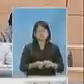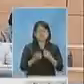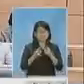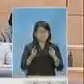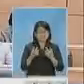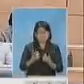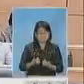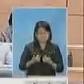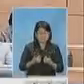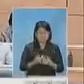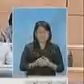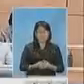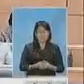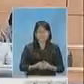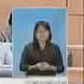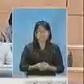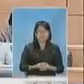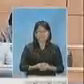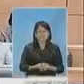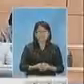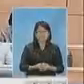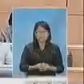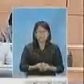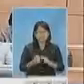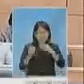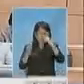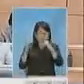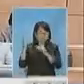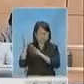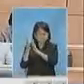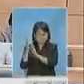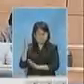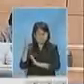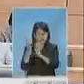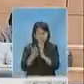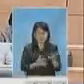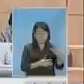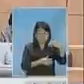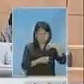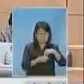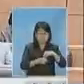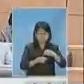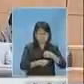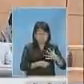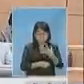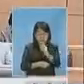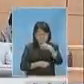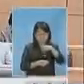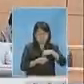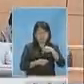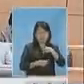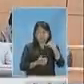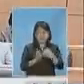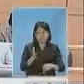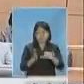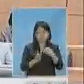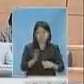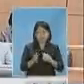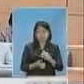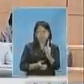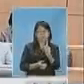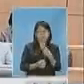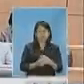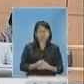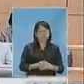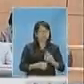นี้เนี่ยจะเอาประเทศไทยทั้งประเทศมาขังรวมไว้กับผมเนี่ยไม่ได้ฮะต้องการจะขังผม